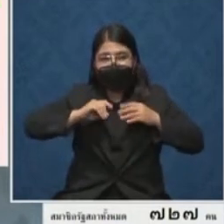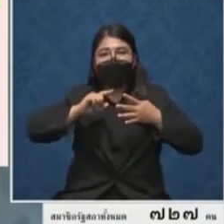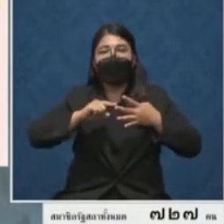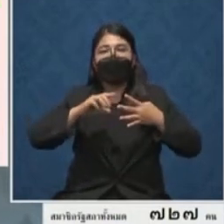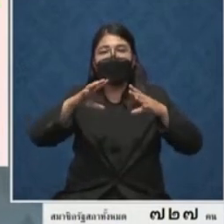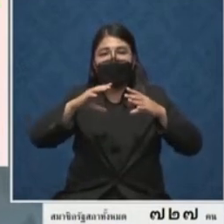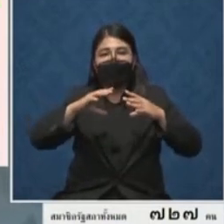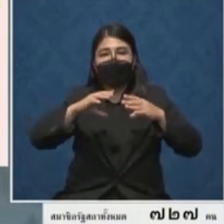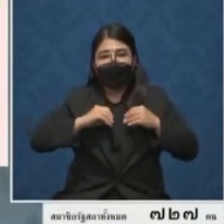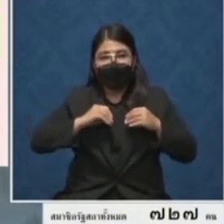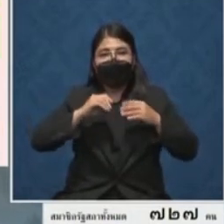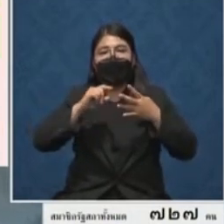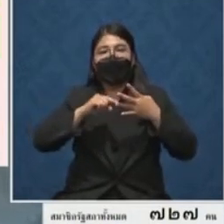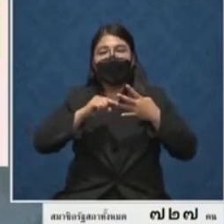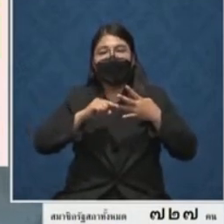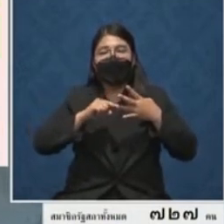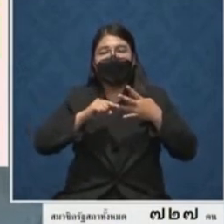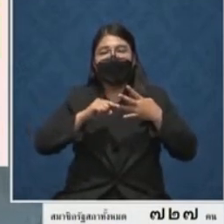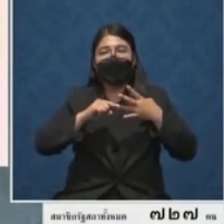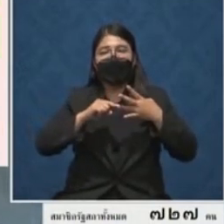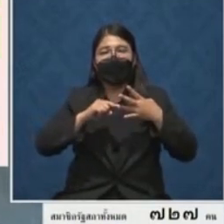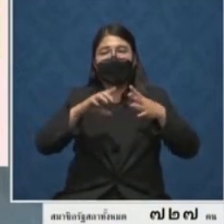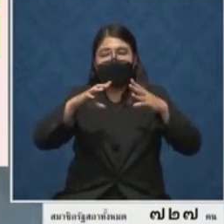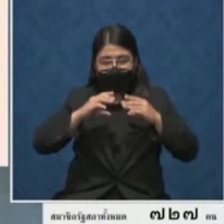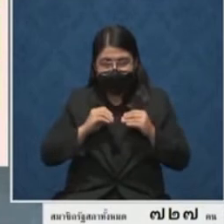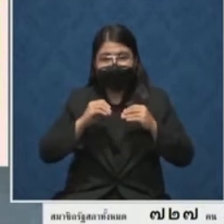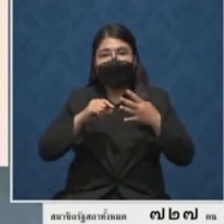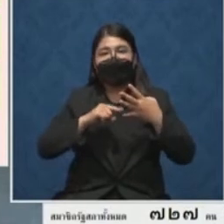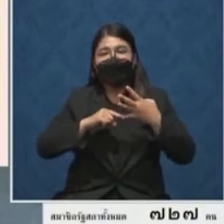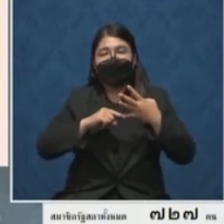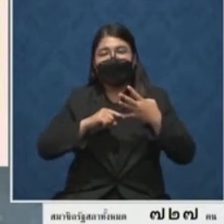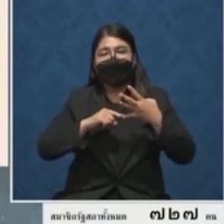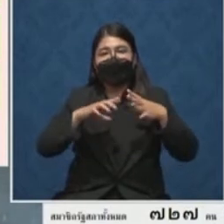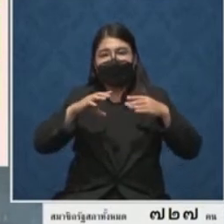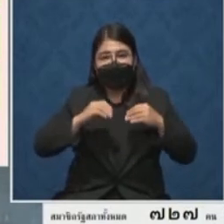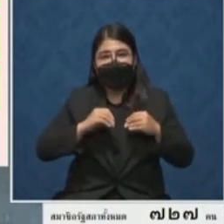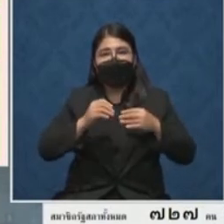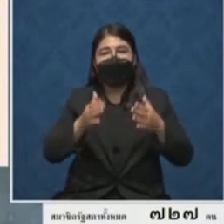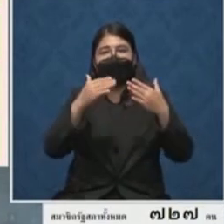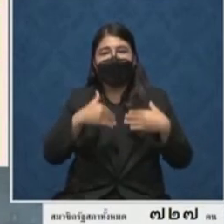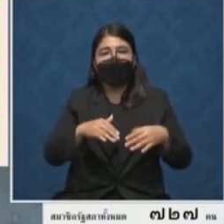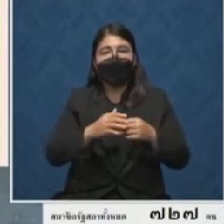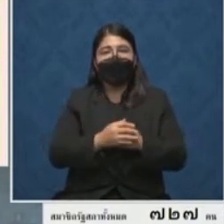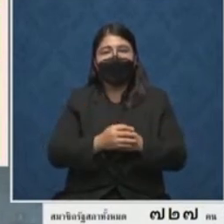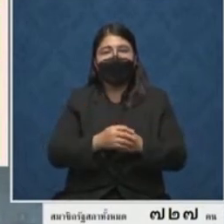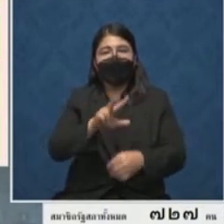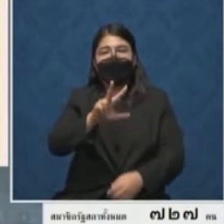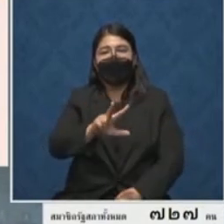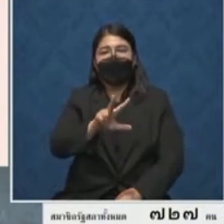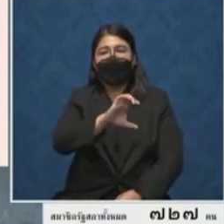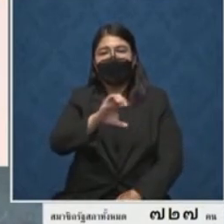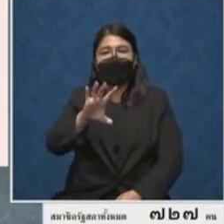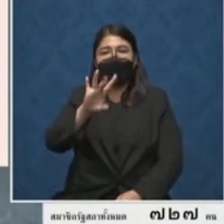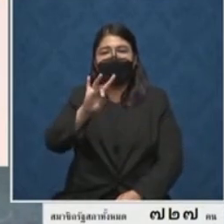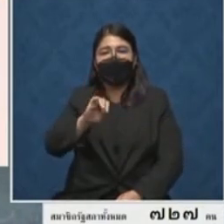3รับหลักการ4รับหลักการครับ 385นายภาคินสมมิ